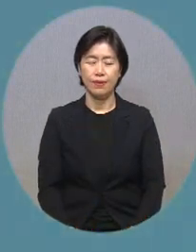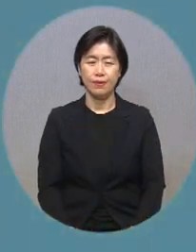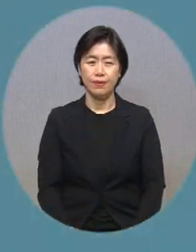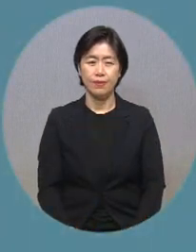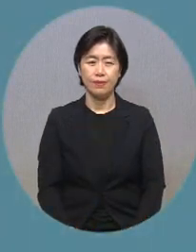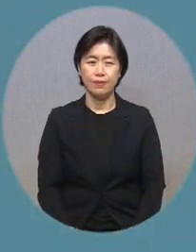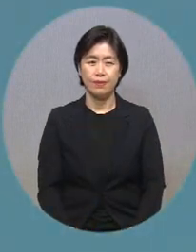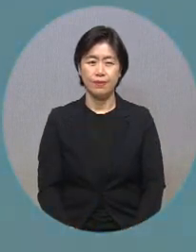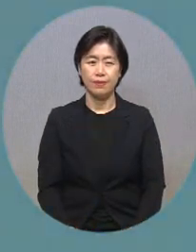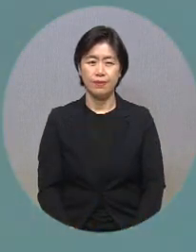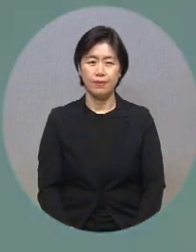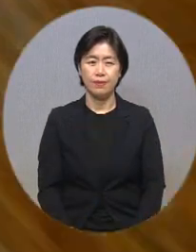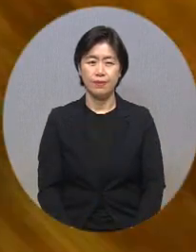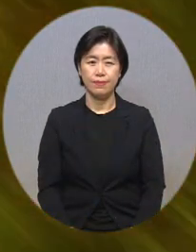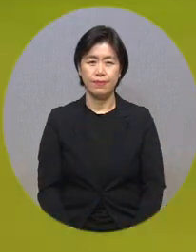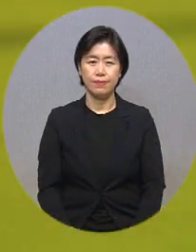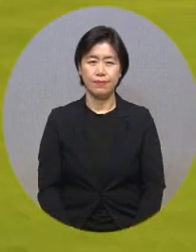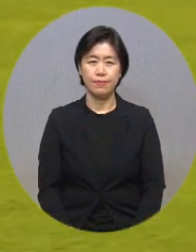왼쪽이다.